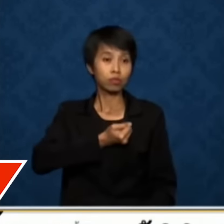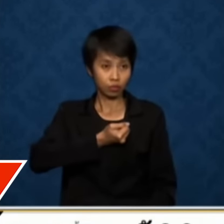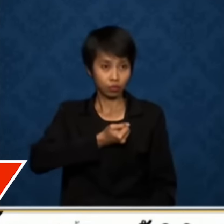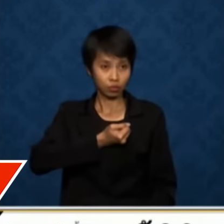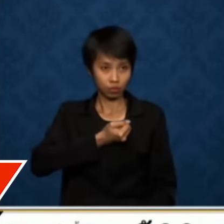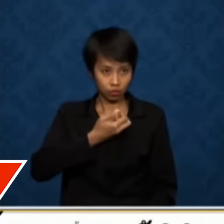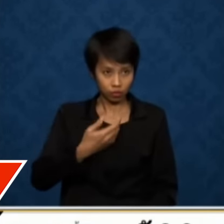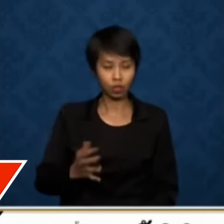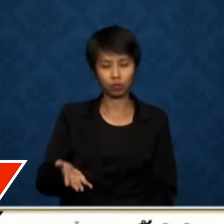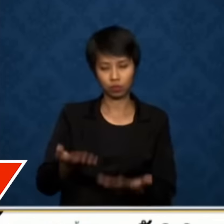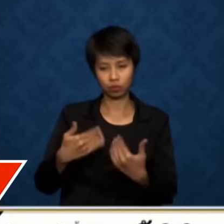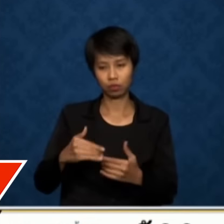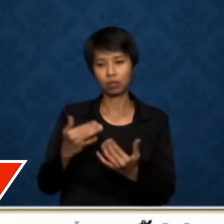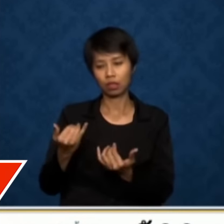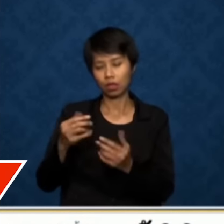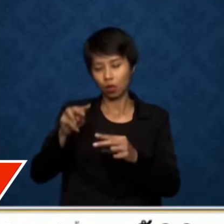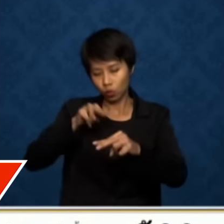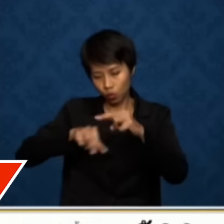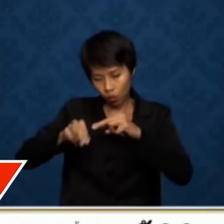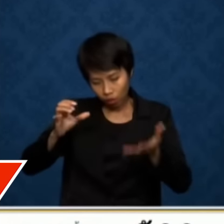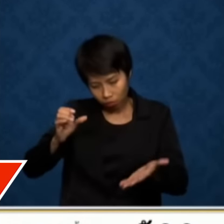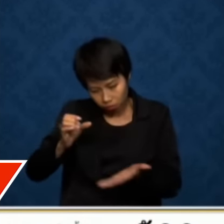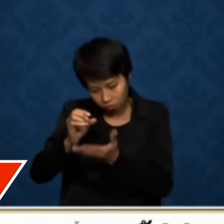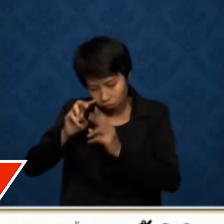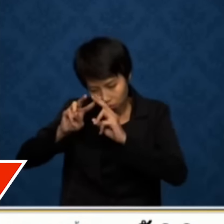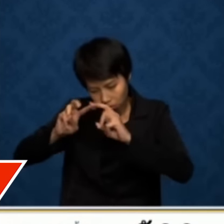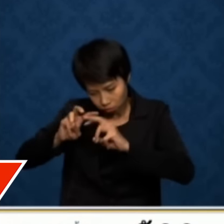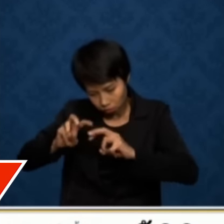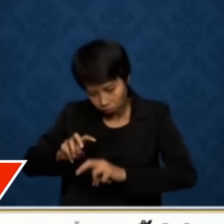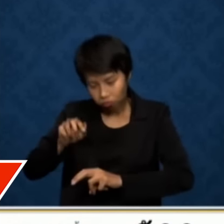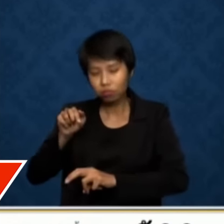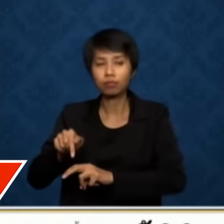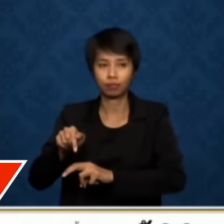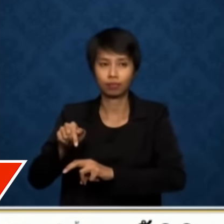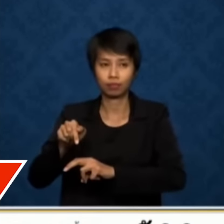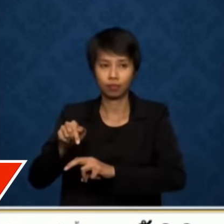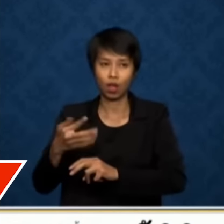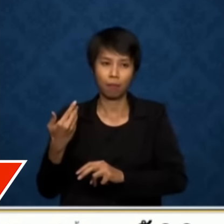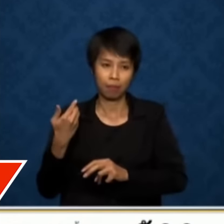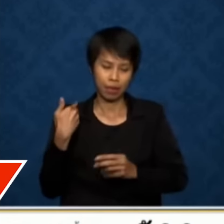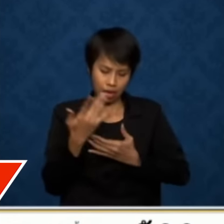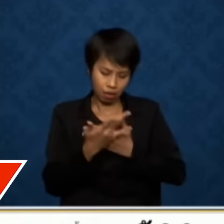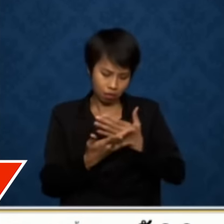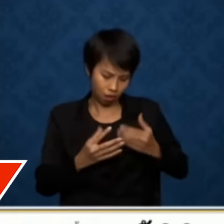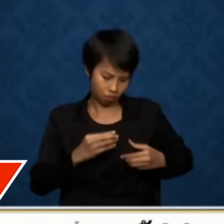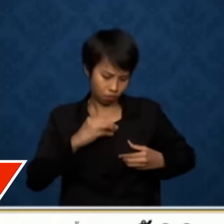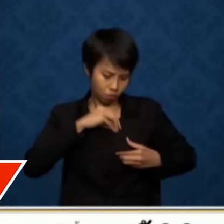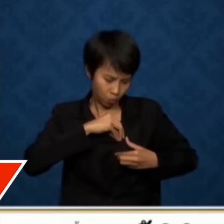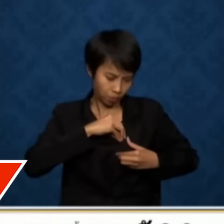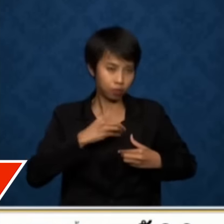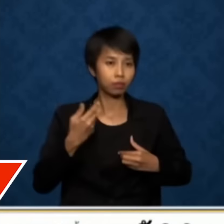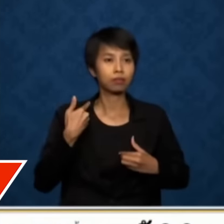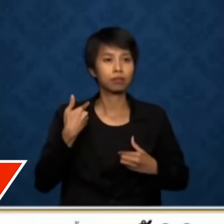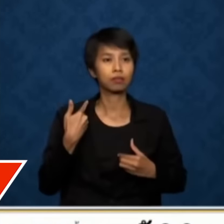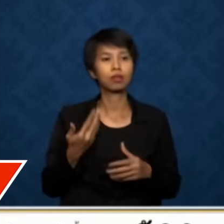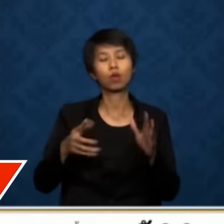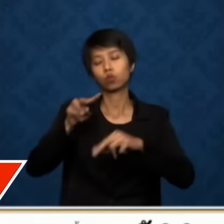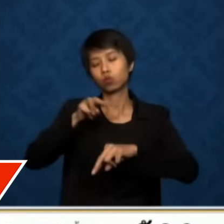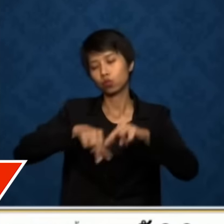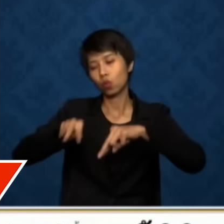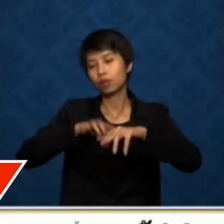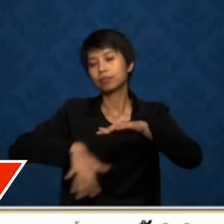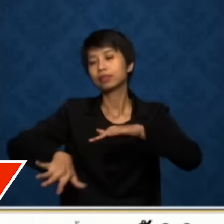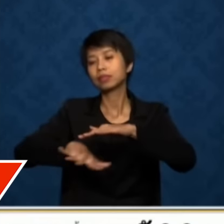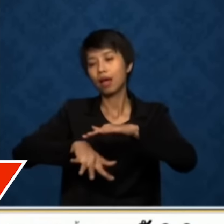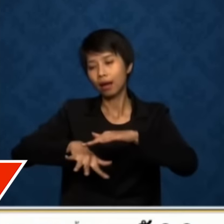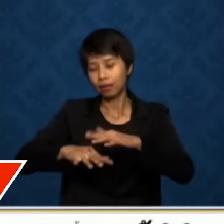ไดเมอร์เป็นค่าทางแลบบ่งชี้ถึงกล้ามเนื้อหัวใจขาดเลือดบ่งชี้ถึงลิ่มเลือดอุดตันเอาไว้แยกโรคได้เบสิกแลบทั่วไปตรว